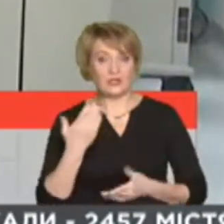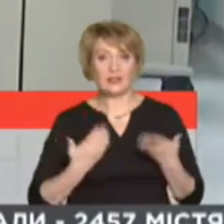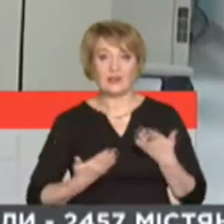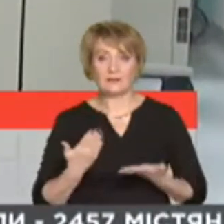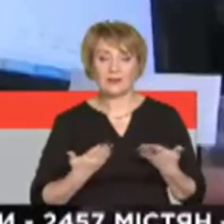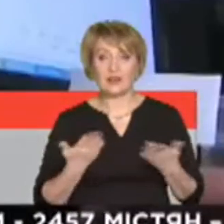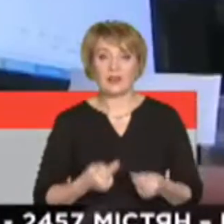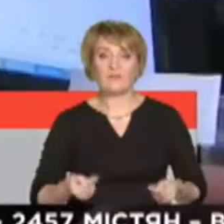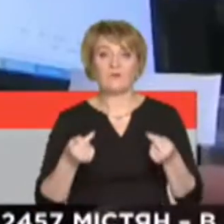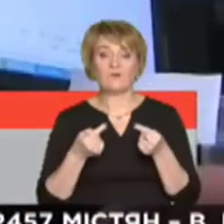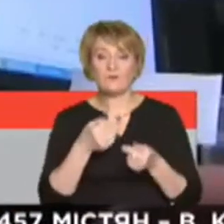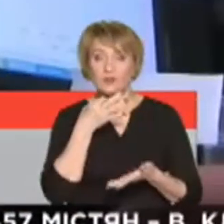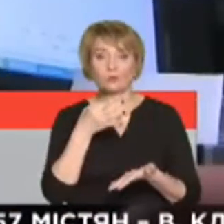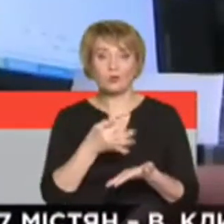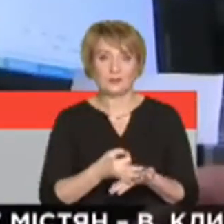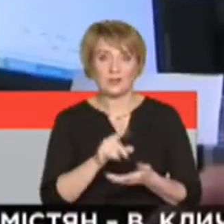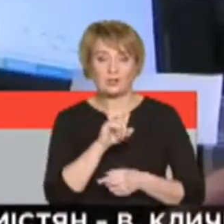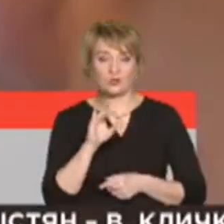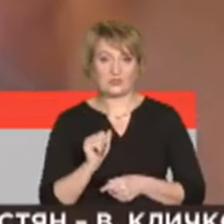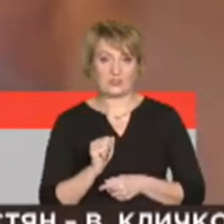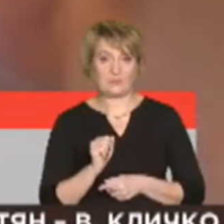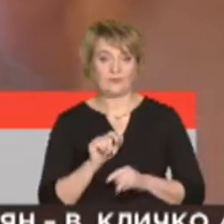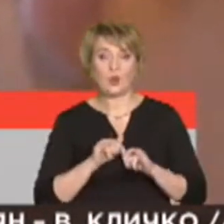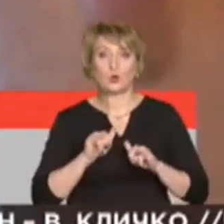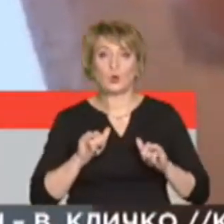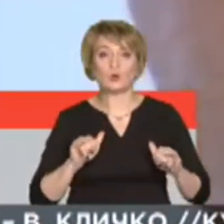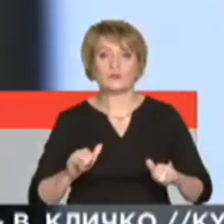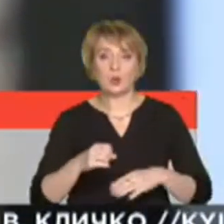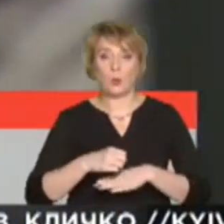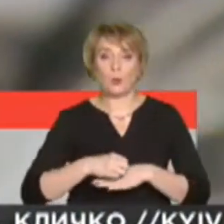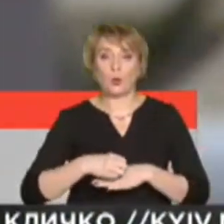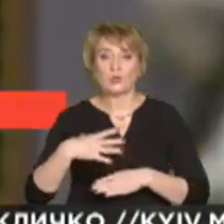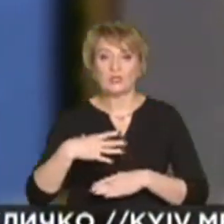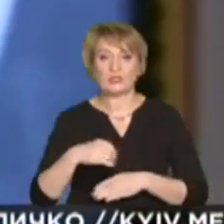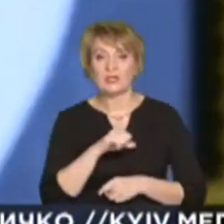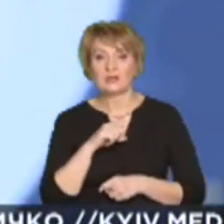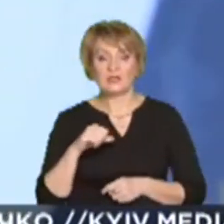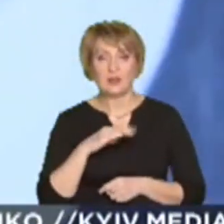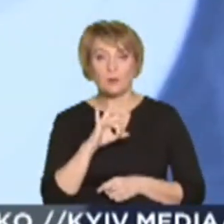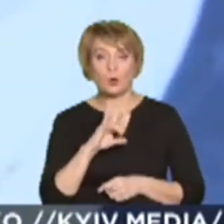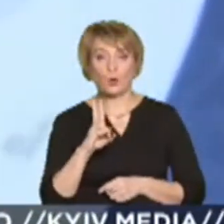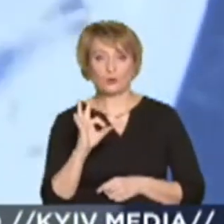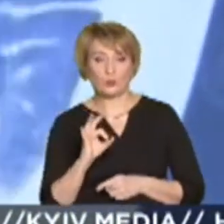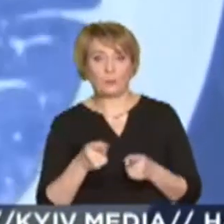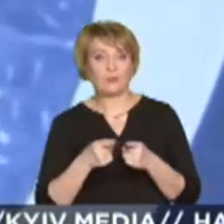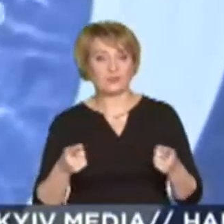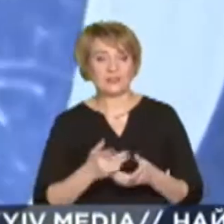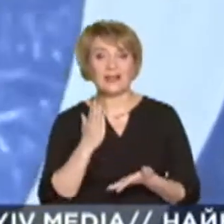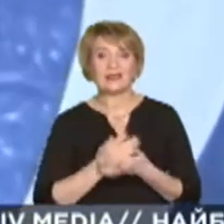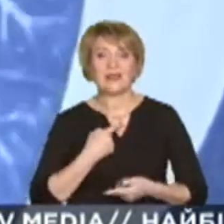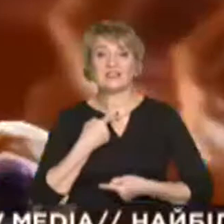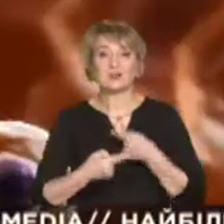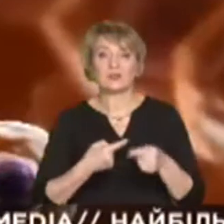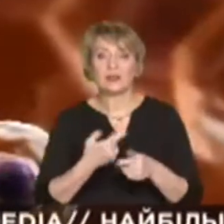які відповідають за розвиток пухлини, так, за сам онкопроцес. А є гени, які